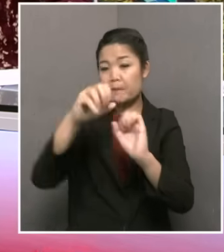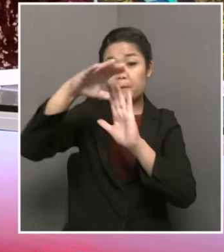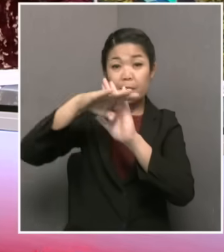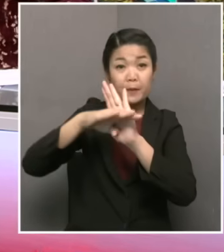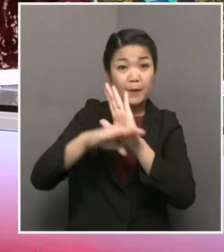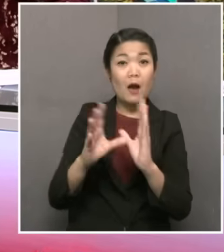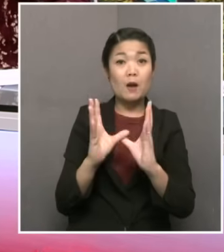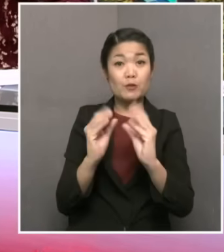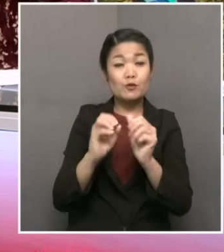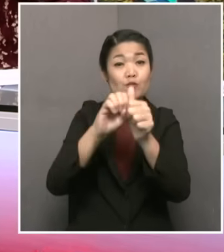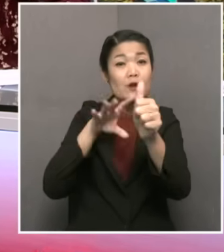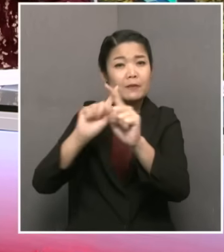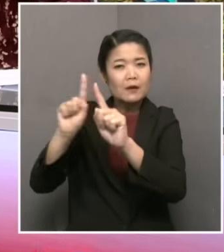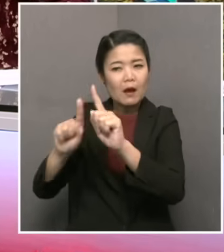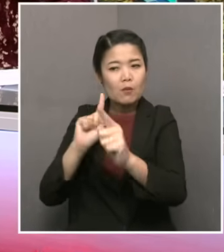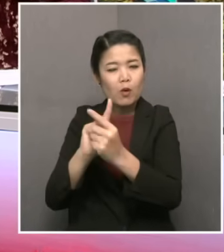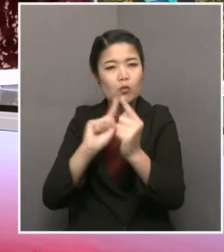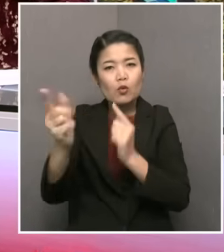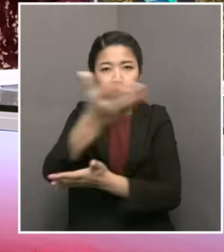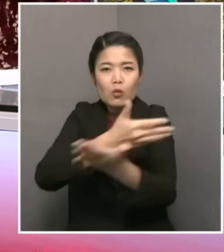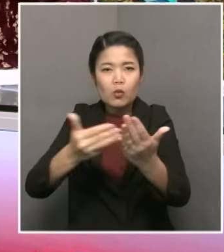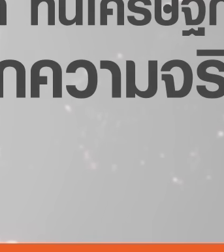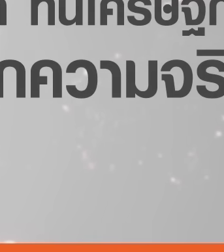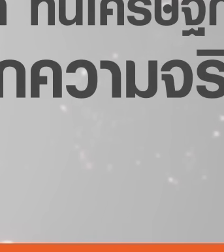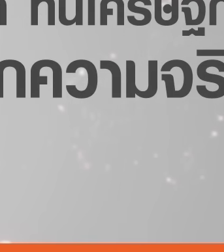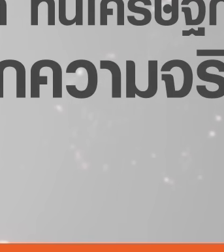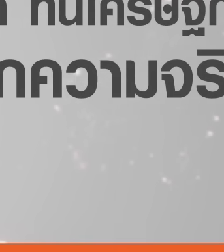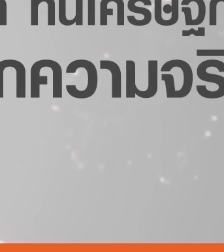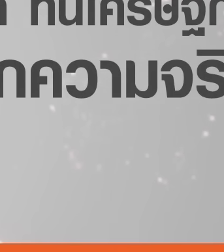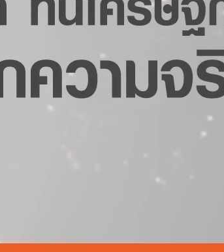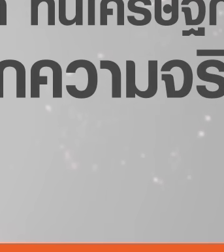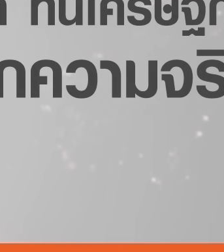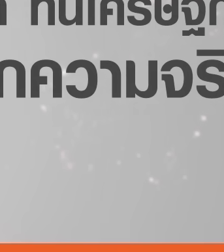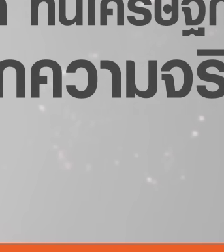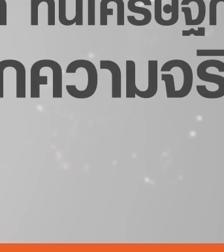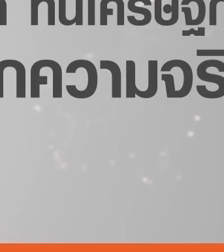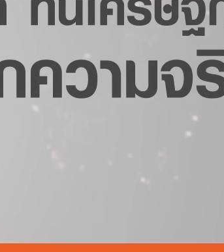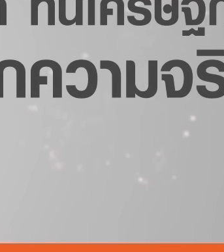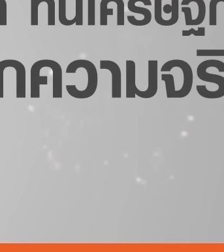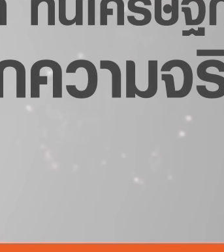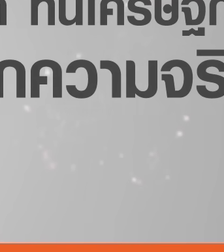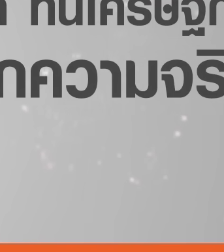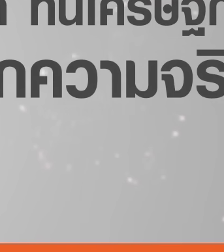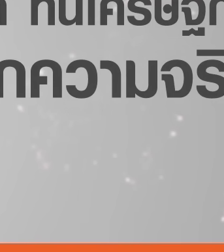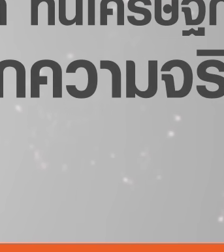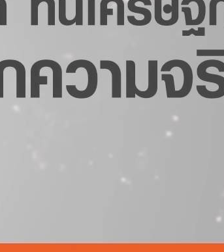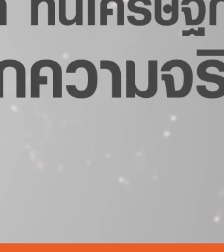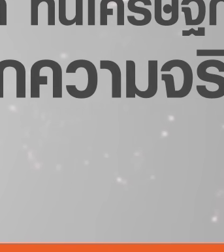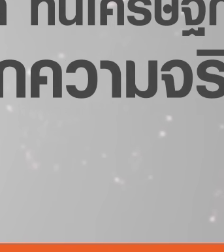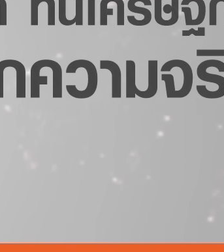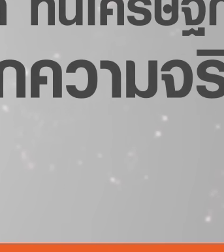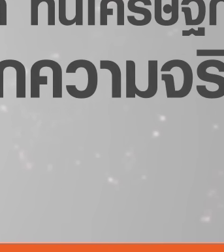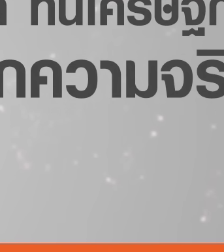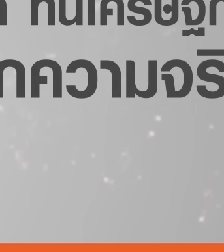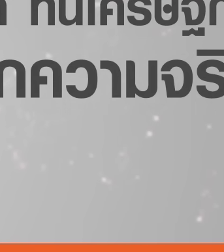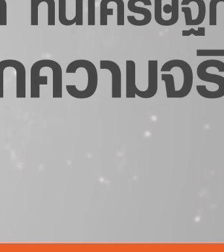มผู้นำทั่วโลกมาเจอมาคุยกันจะมีอะไรที่คืบหน้าบ้างค่ะ ขอบคุณที่ติดตามรับชม TNN News ข่าวเที่ยงค่ะอย่าลืมนะ